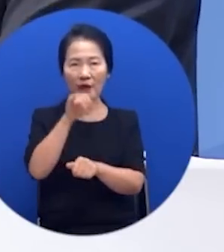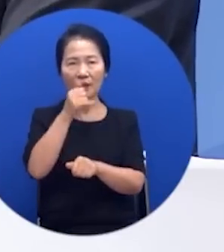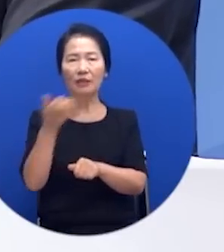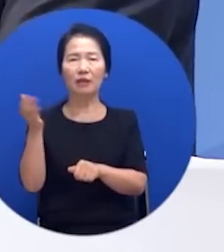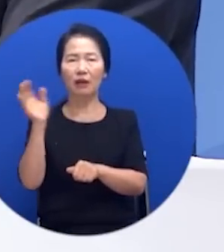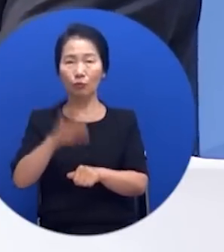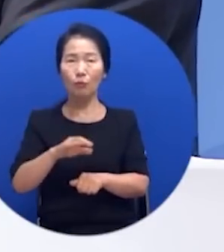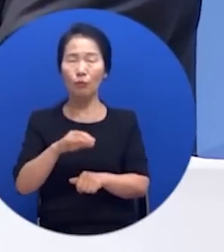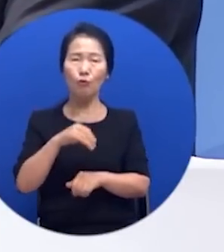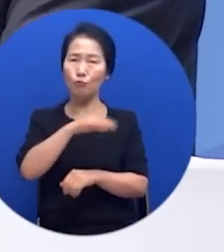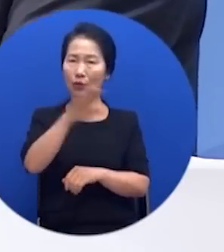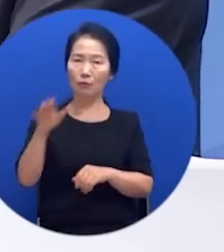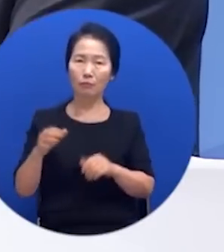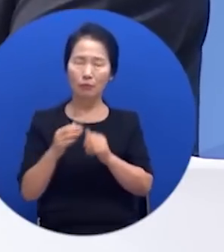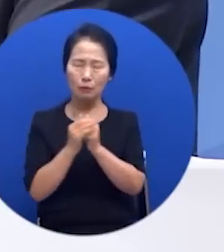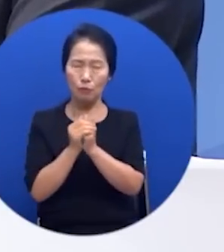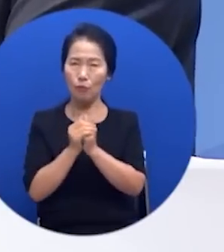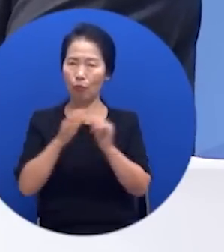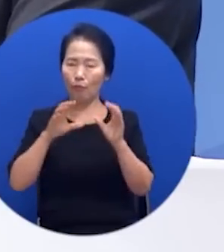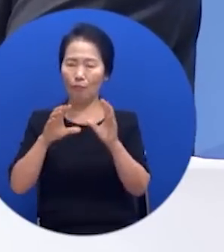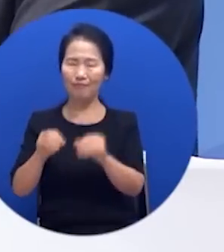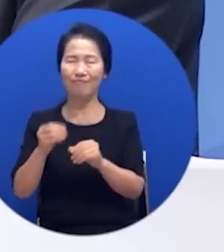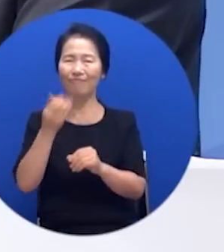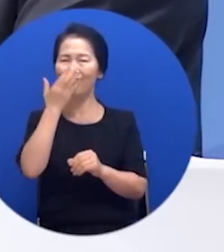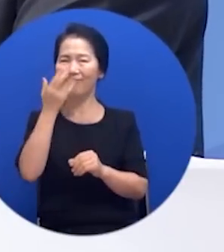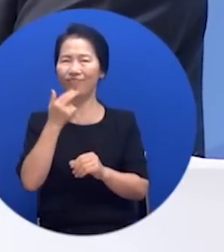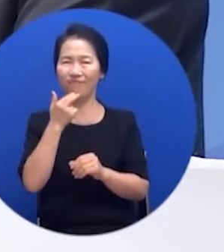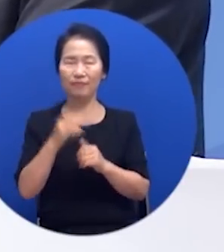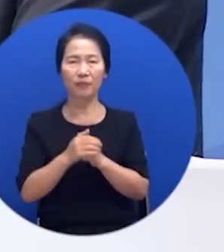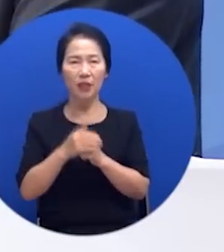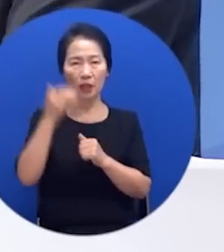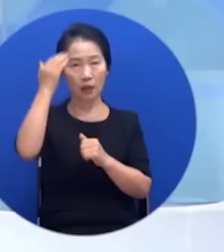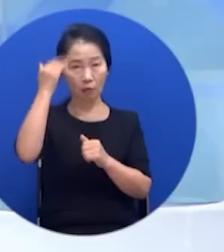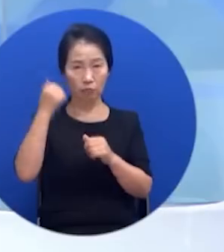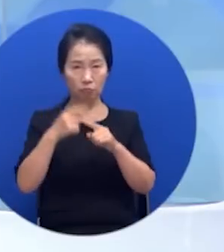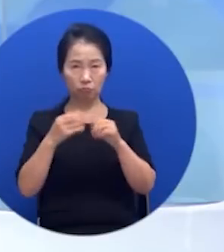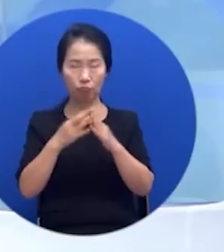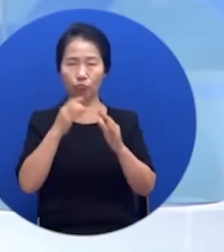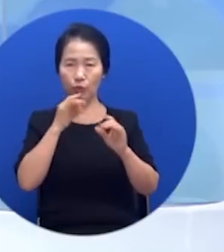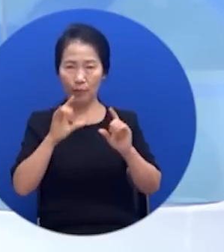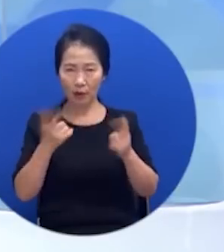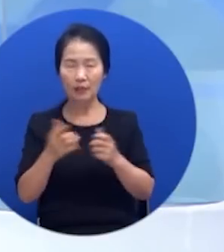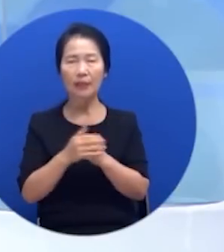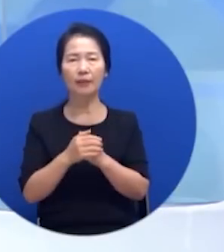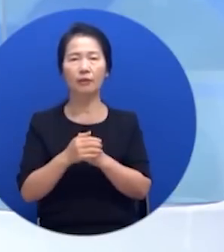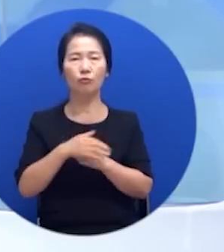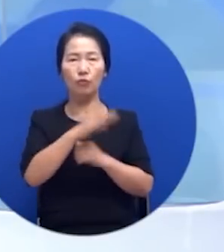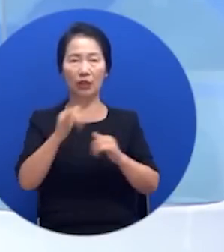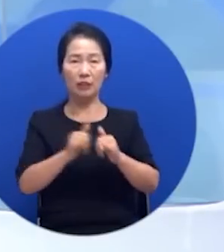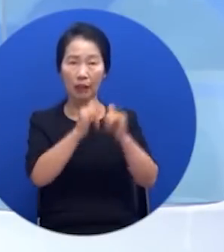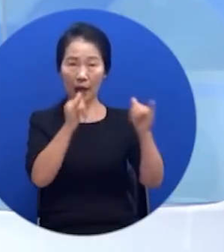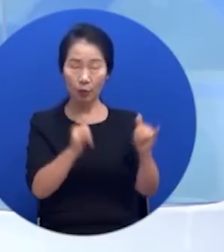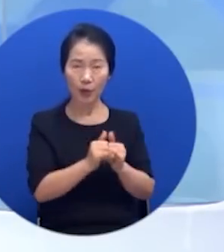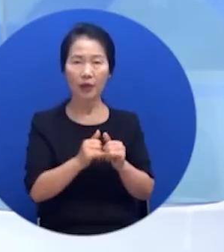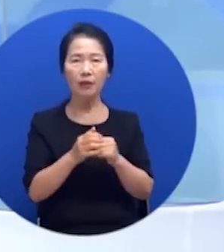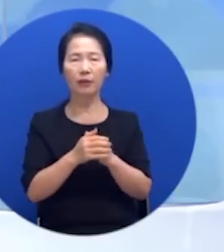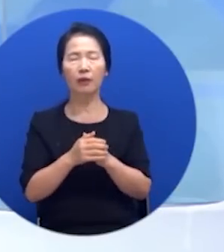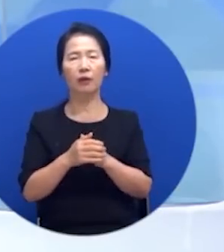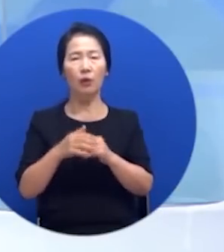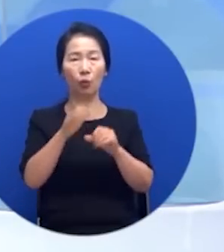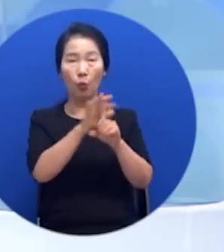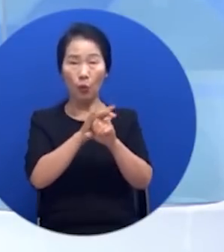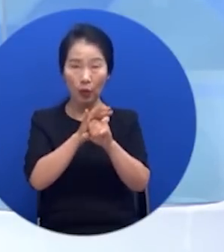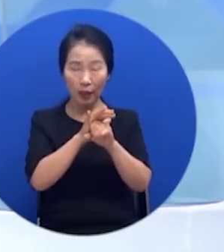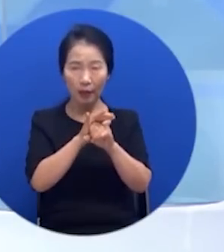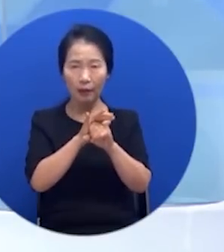어찌 우리가 기도를 멈출 수가 있겠습니까? 한국교회뿐만 아니라 우리 사회는 코로나라고 하는 폭풍우에